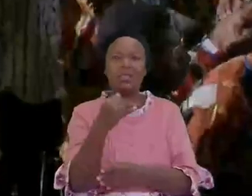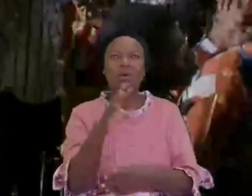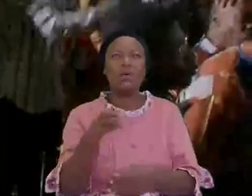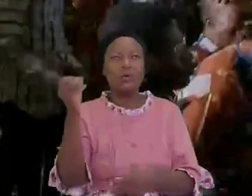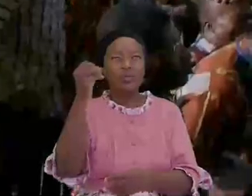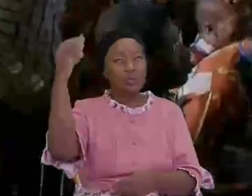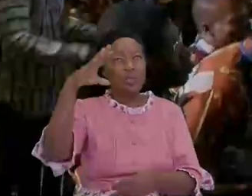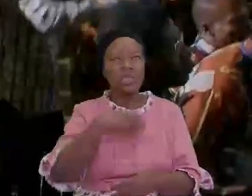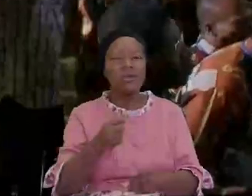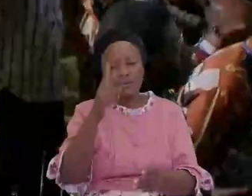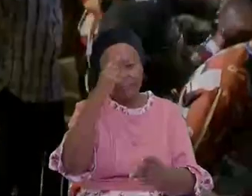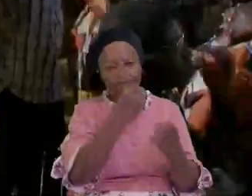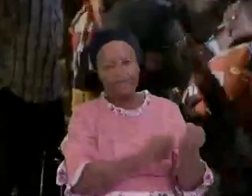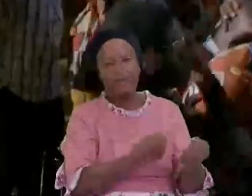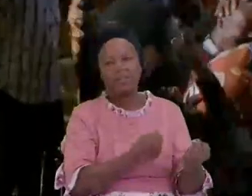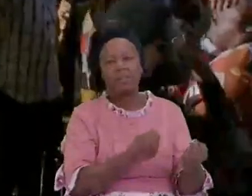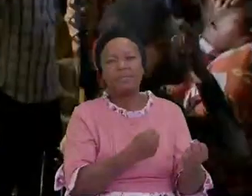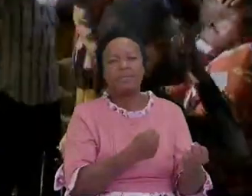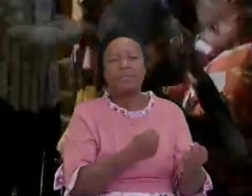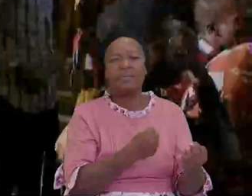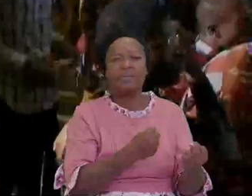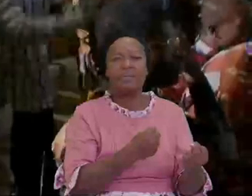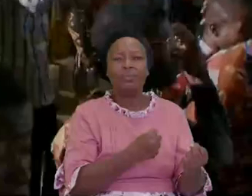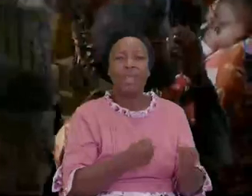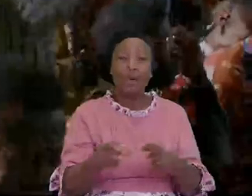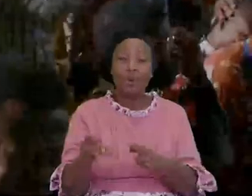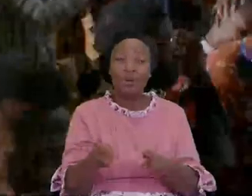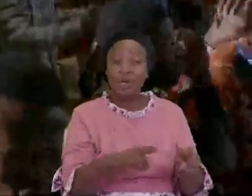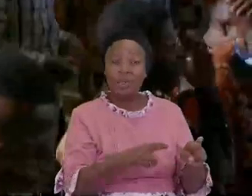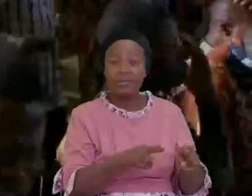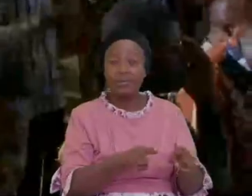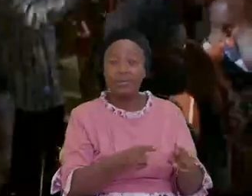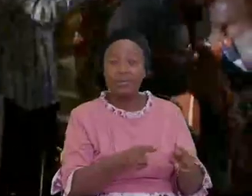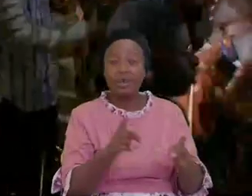Par les armes de la foi et de l'esprit.